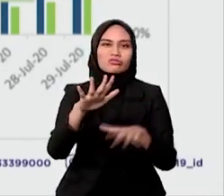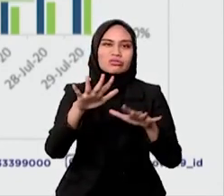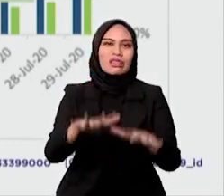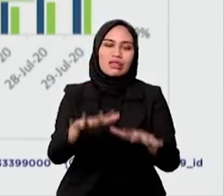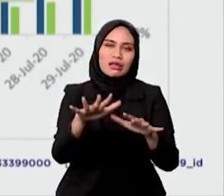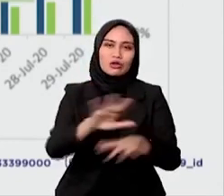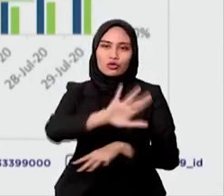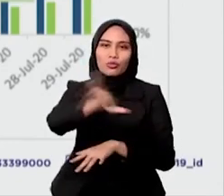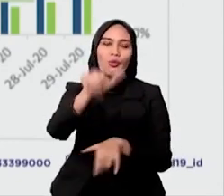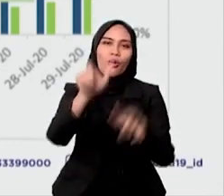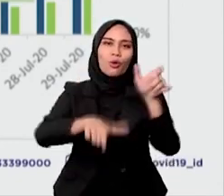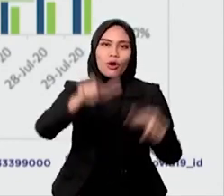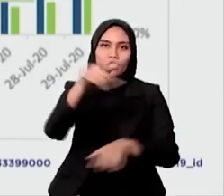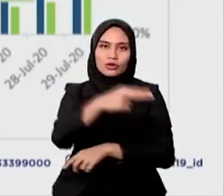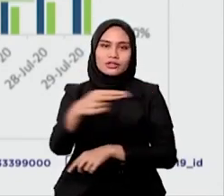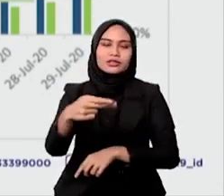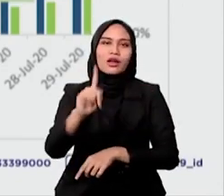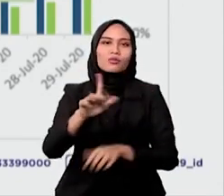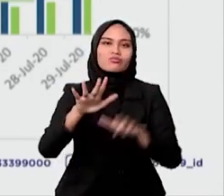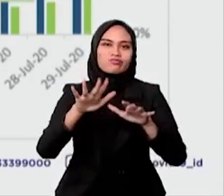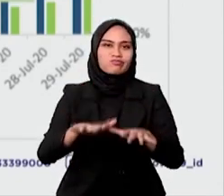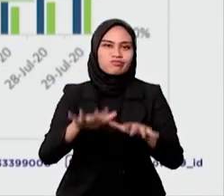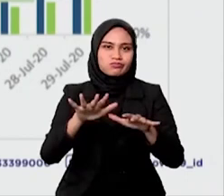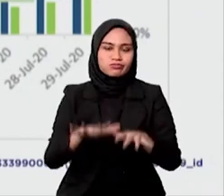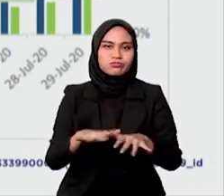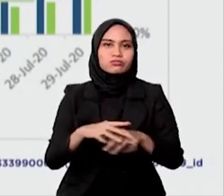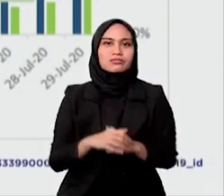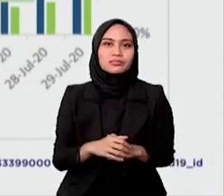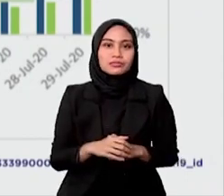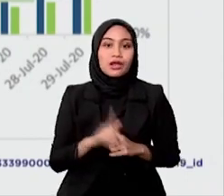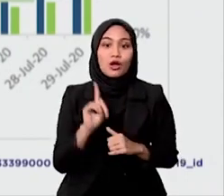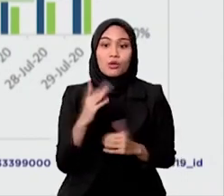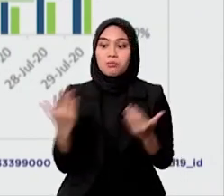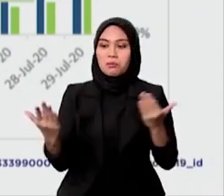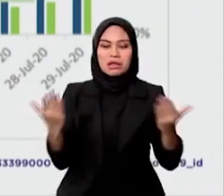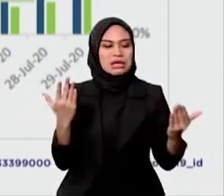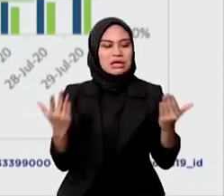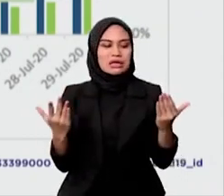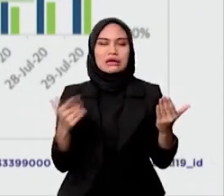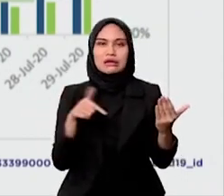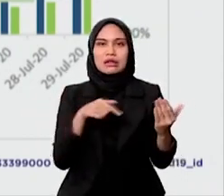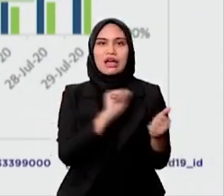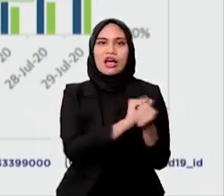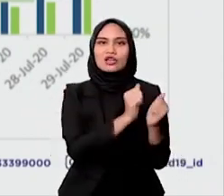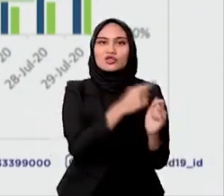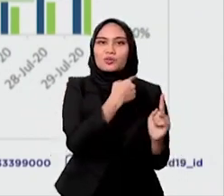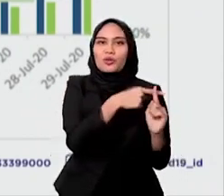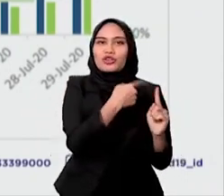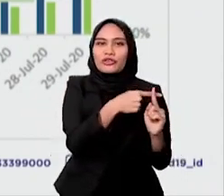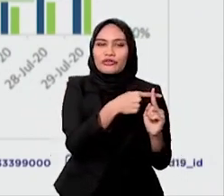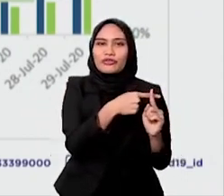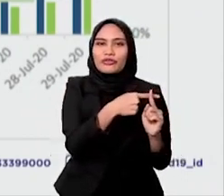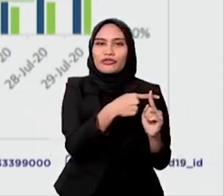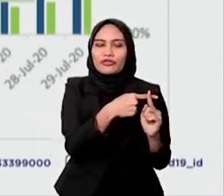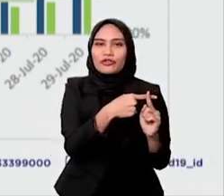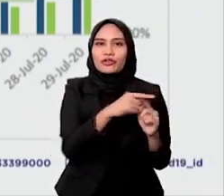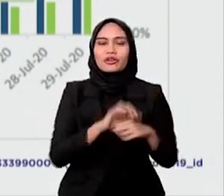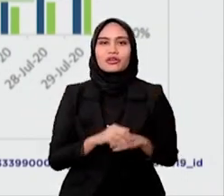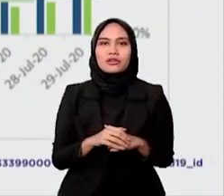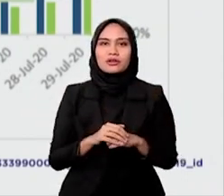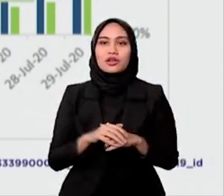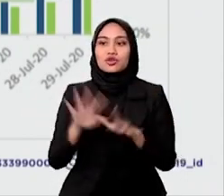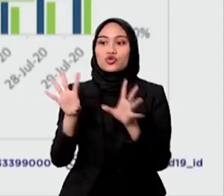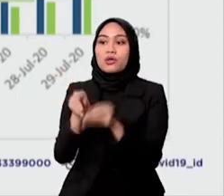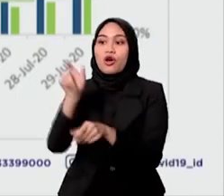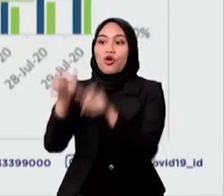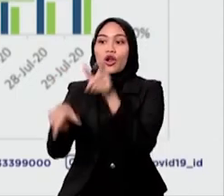ada di Indonesia jika kita bandingkan antara jumlah kasus positif dan jumlah orang